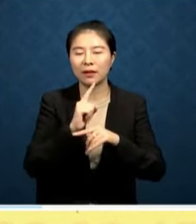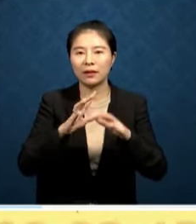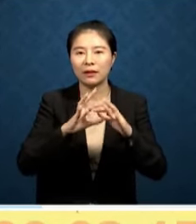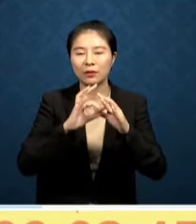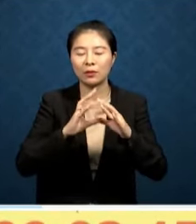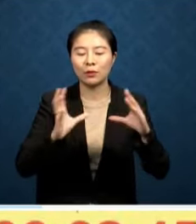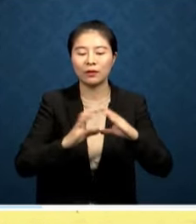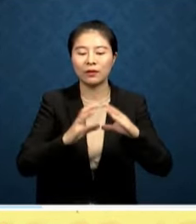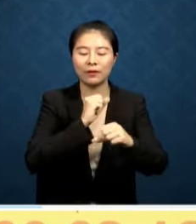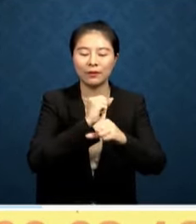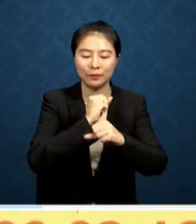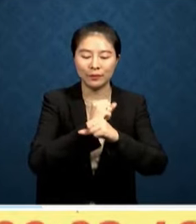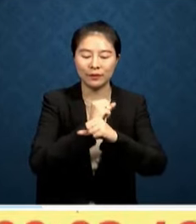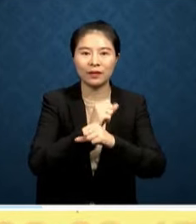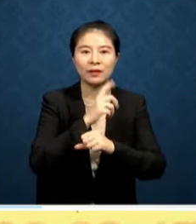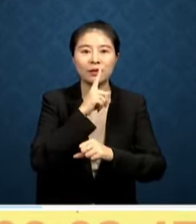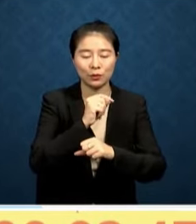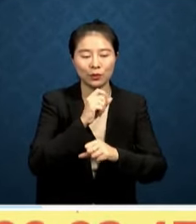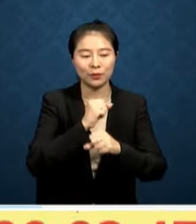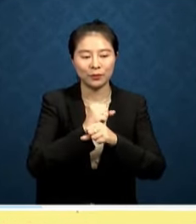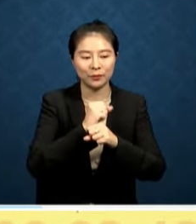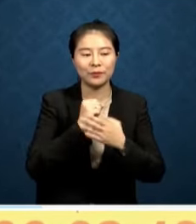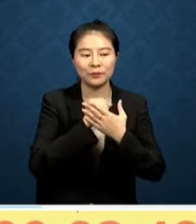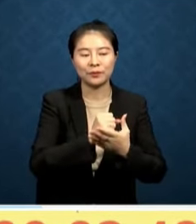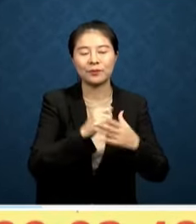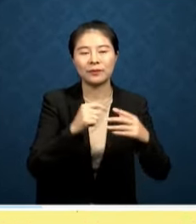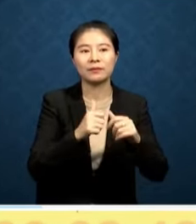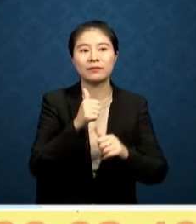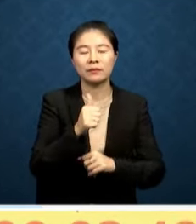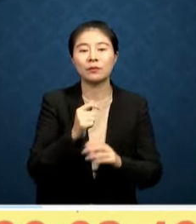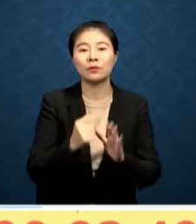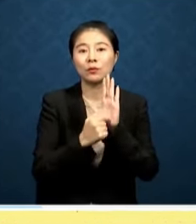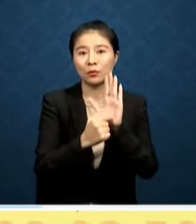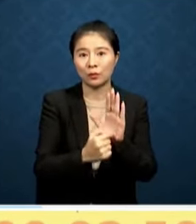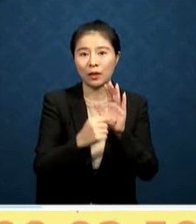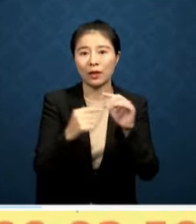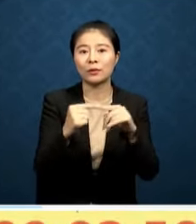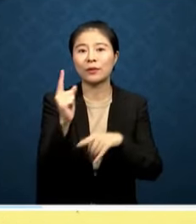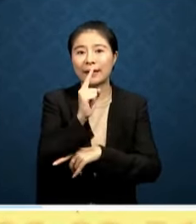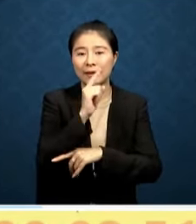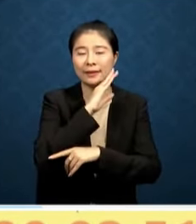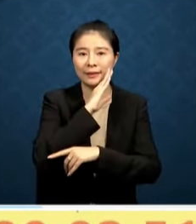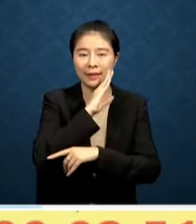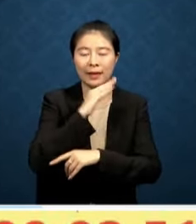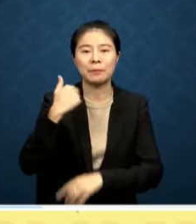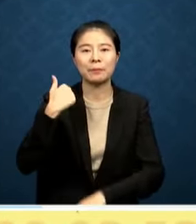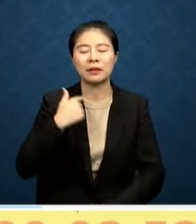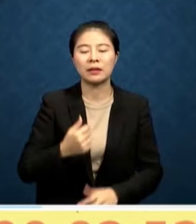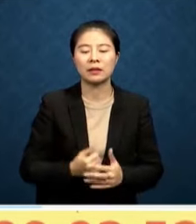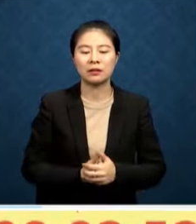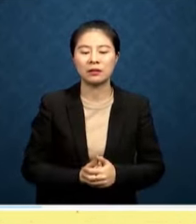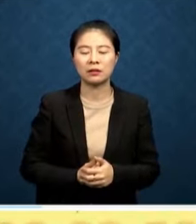ากหน่วยงานบางหน่วยงานถ้าสมมุติผมยกตัวอย่างนะครับว่าหากเมื่อมีเหตุการณ์อย่าง